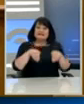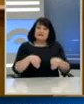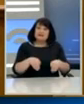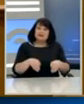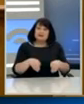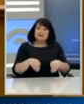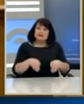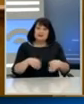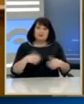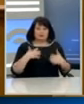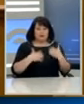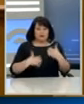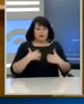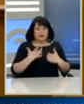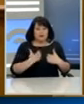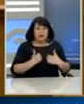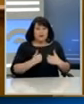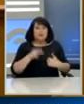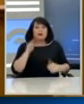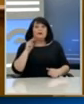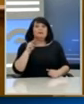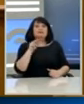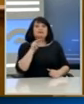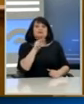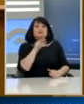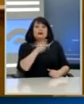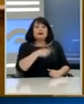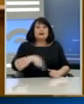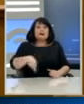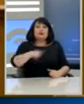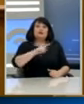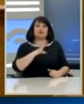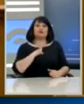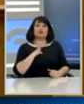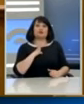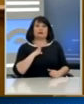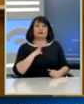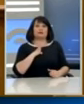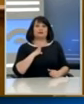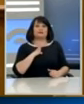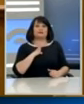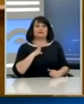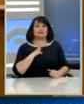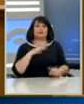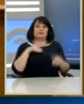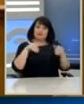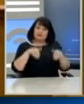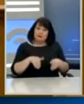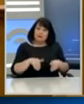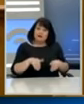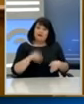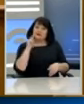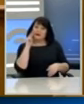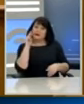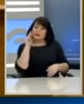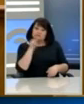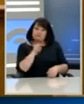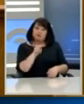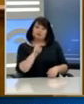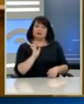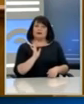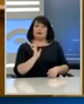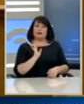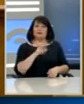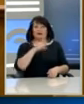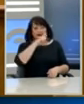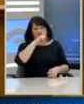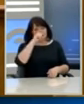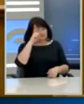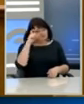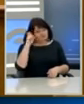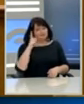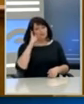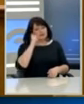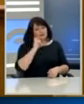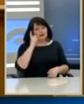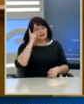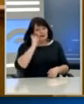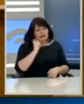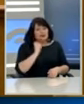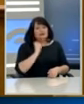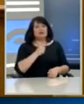βουλευτές, αλλά πρωτίστως απέναντι στην κοινωνία και στους πολίτες. Γνωρίζουμε τις δυσκολίες και τους επώδυνους